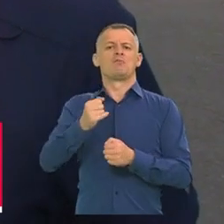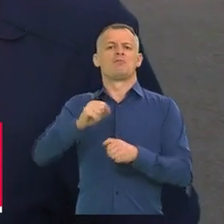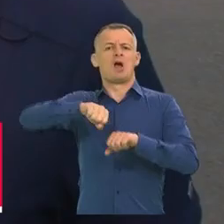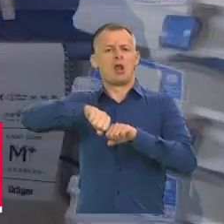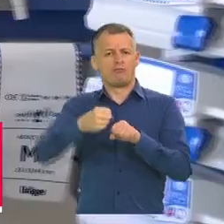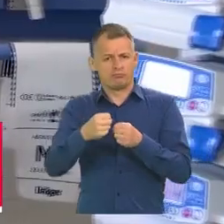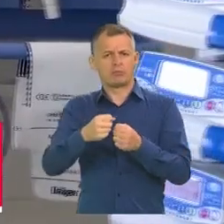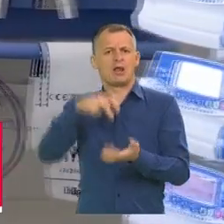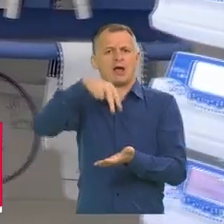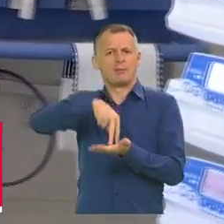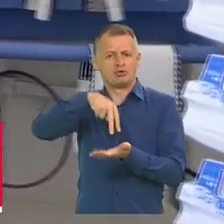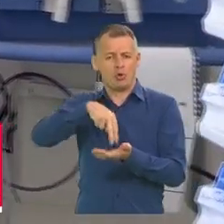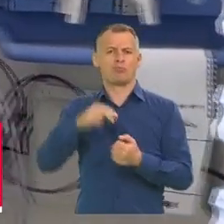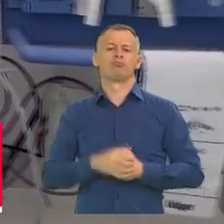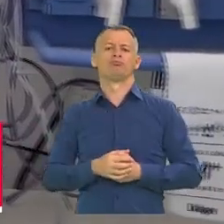gambă, o doamnă